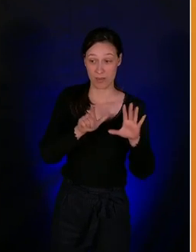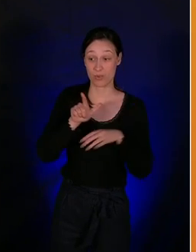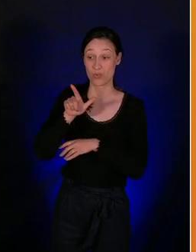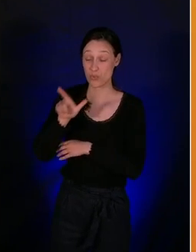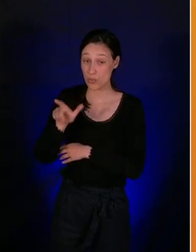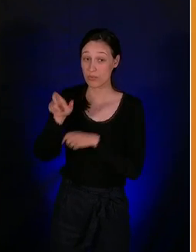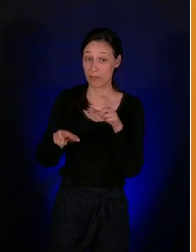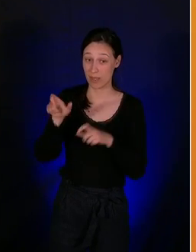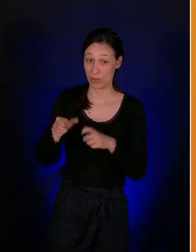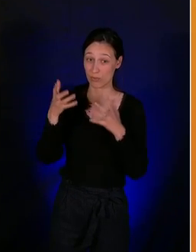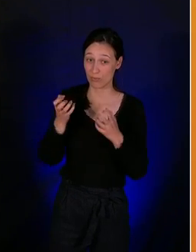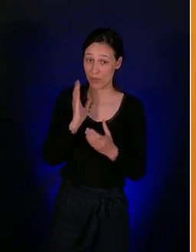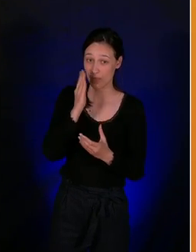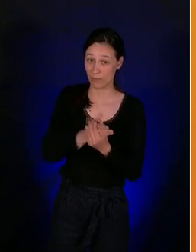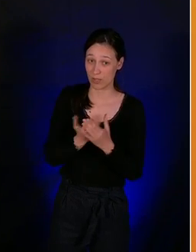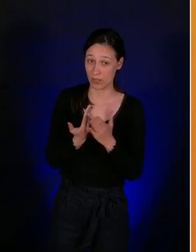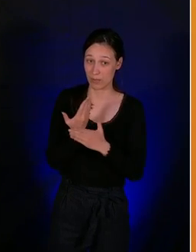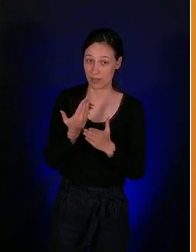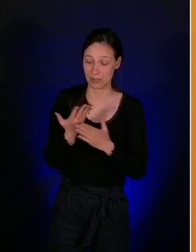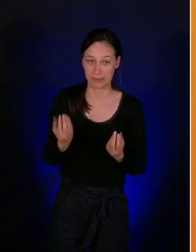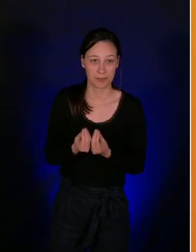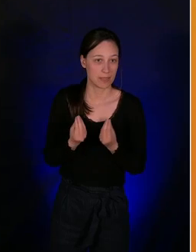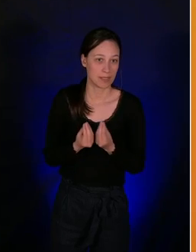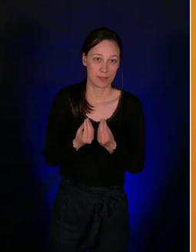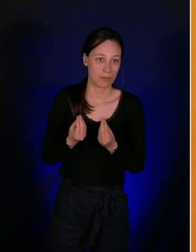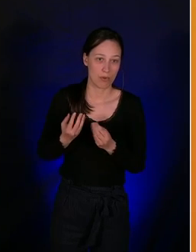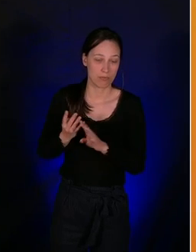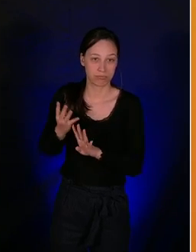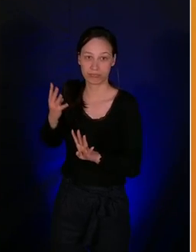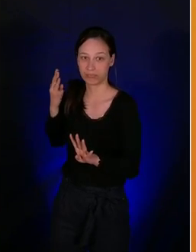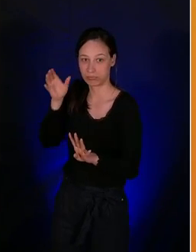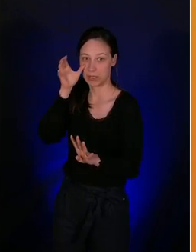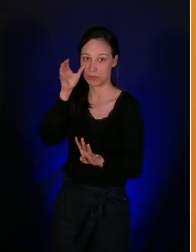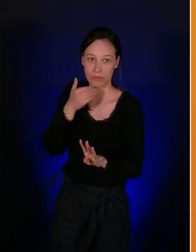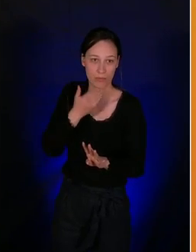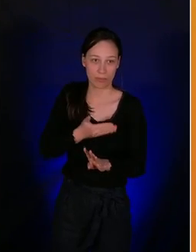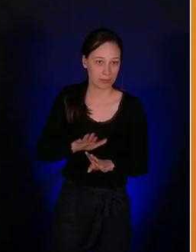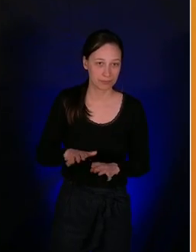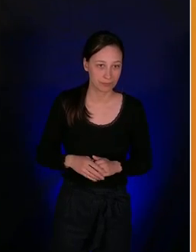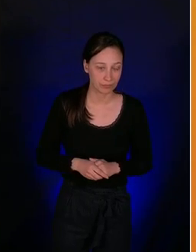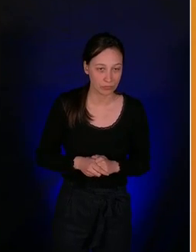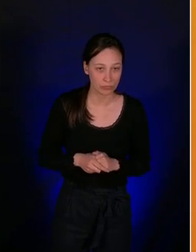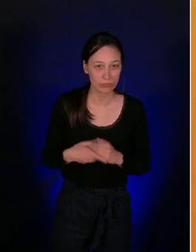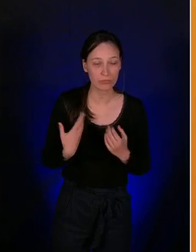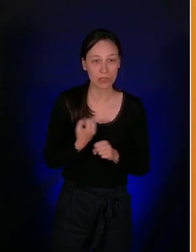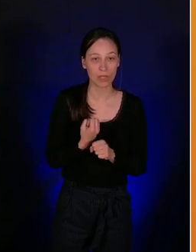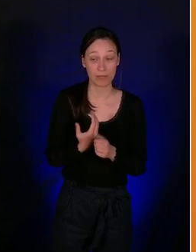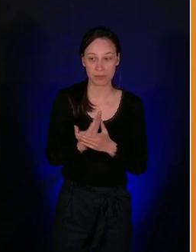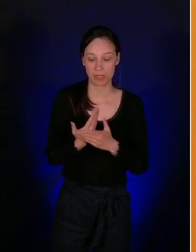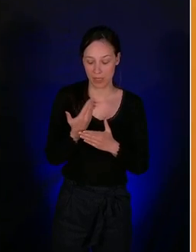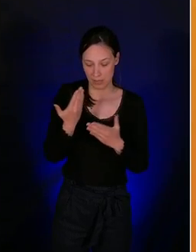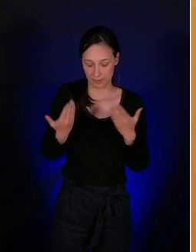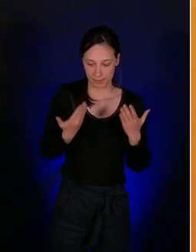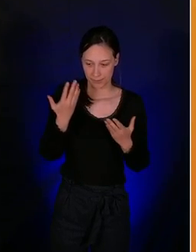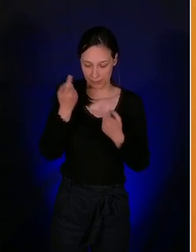pas passer ces 72 interventions. Nous avons travaillé ce matin pour regarder comment est-ce qu'on pouvait gagner du temps